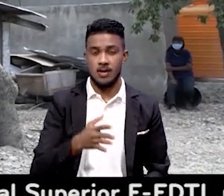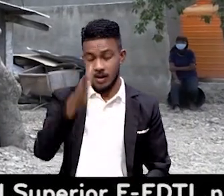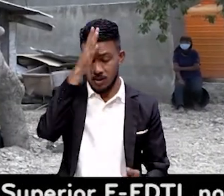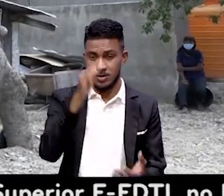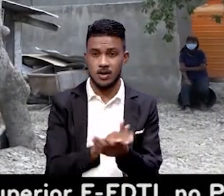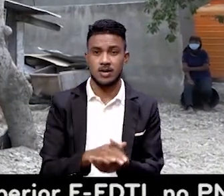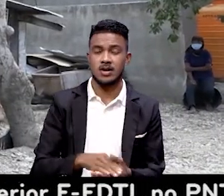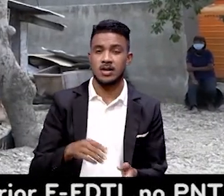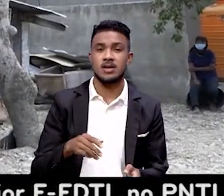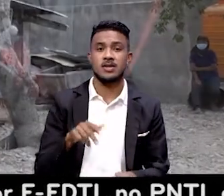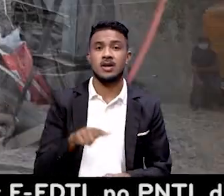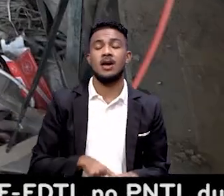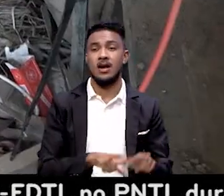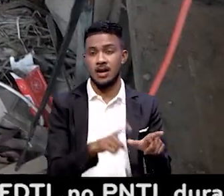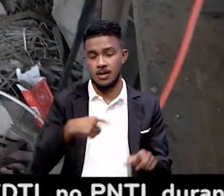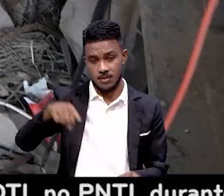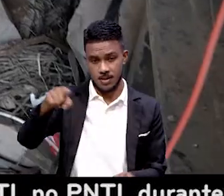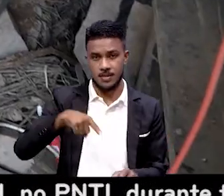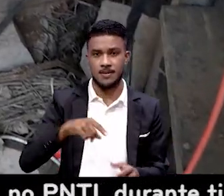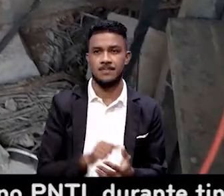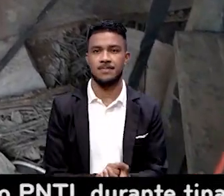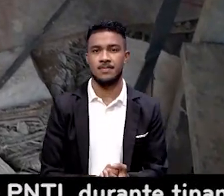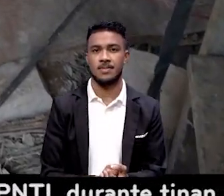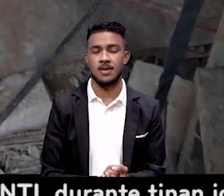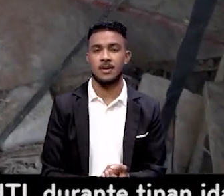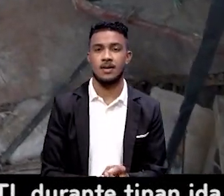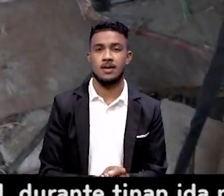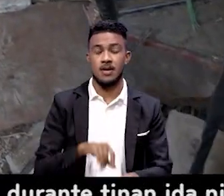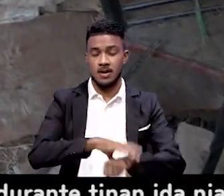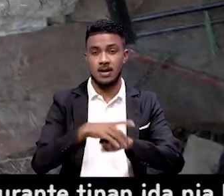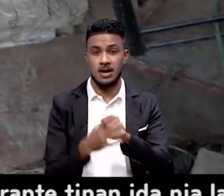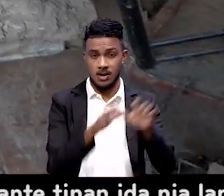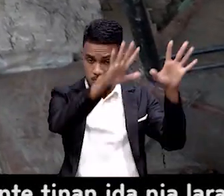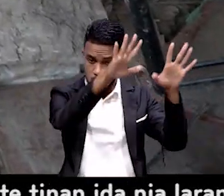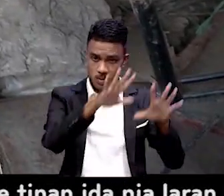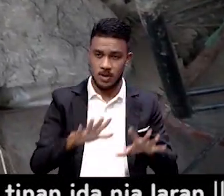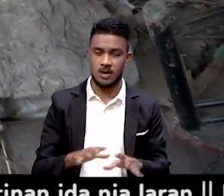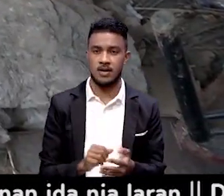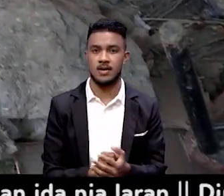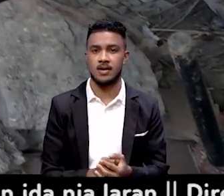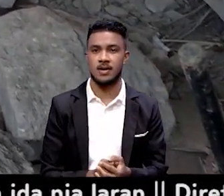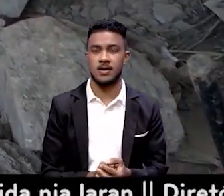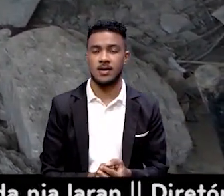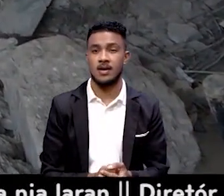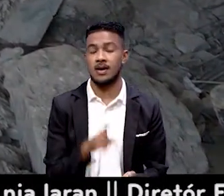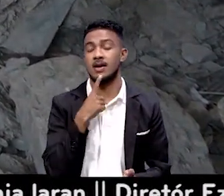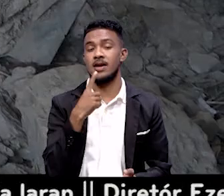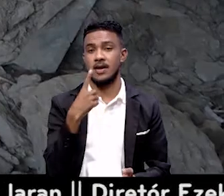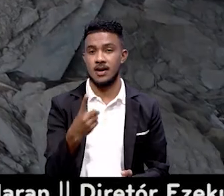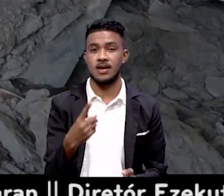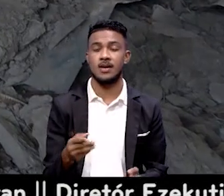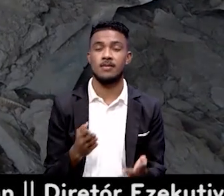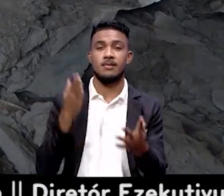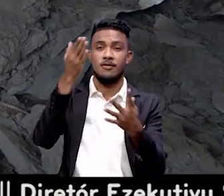dan ibu mas bala dia. Ni makrai tu mana. Nanti sini dia antama fali bau malaran. Ni atu